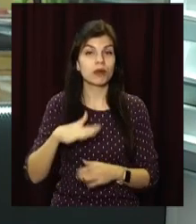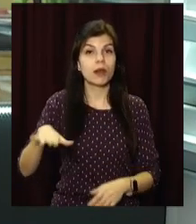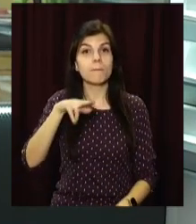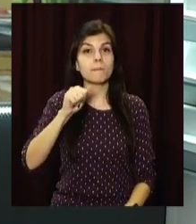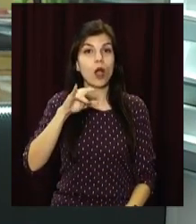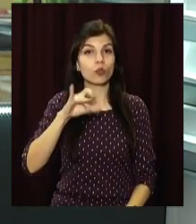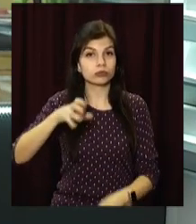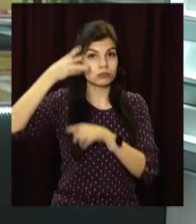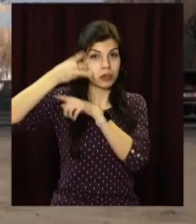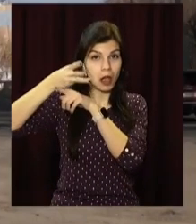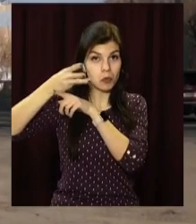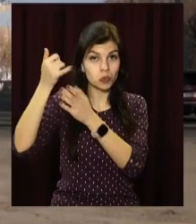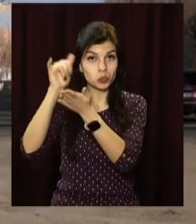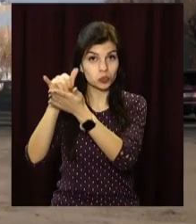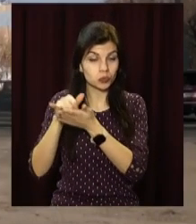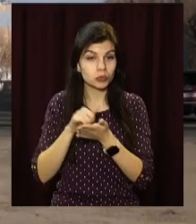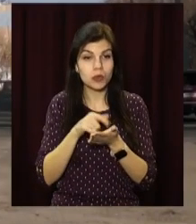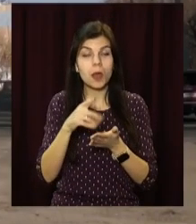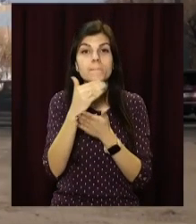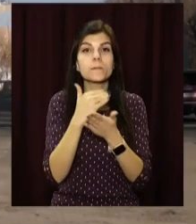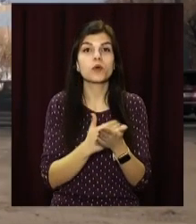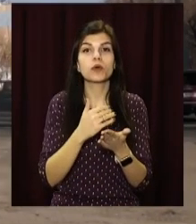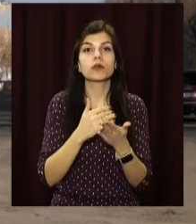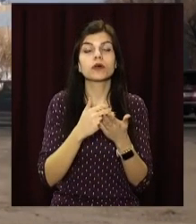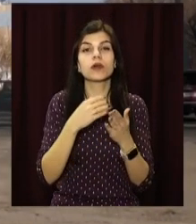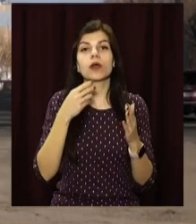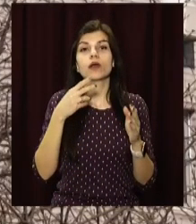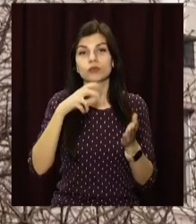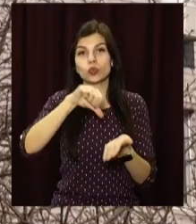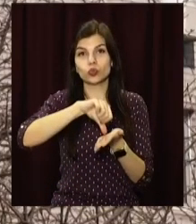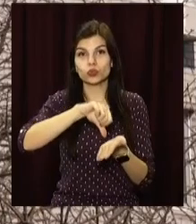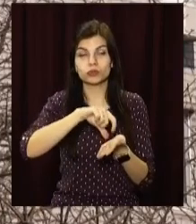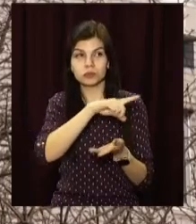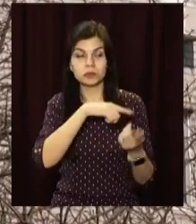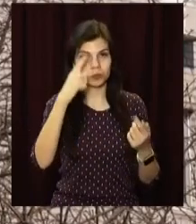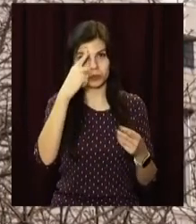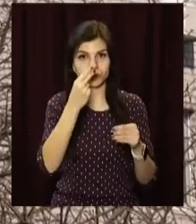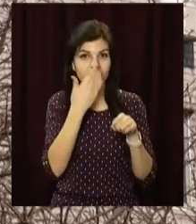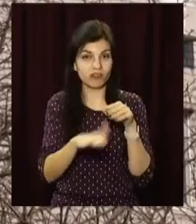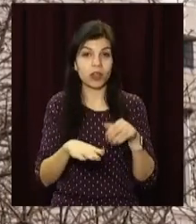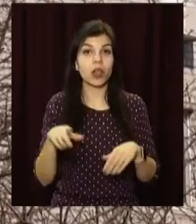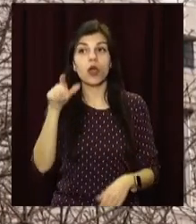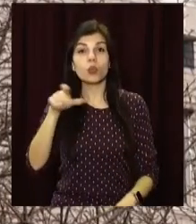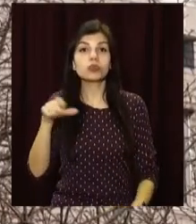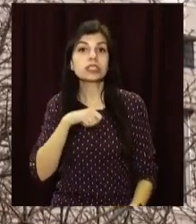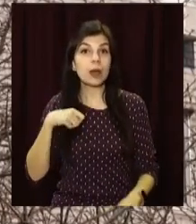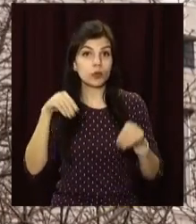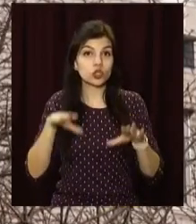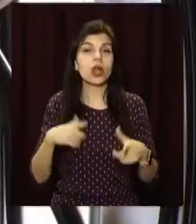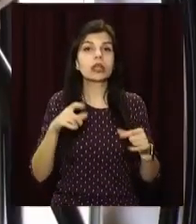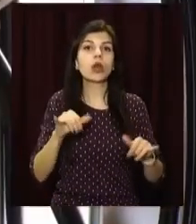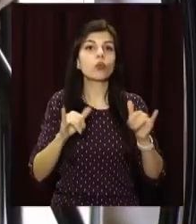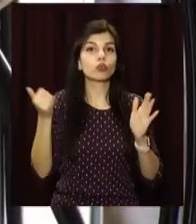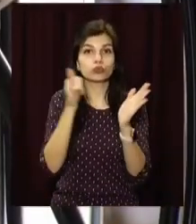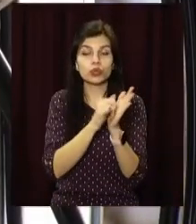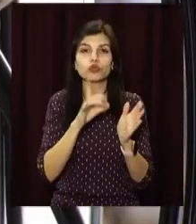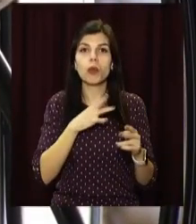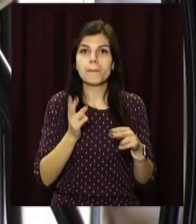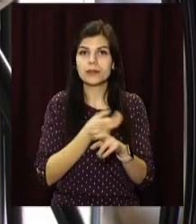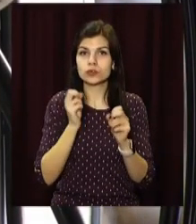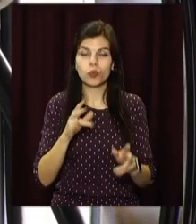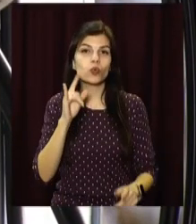відеоспостереження. Проєкт реалізували за муніципальною програмою «Бюджет участі». Мешканці самостійно вирішували, де треба встановити камери, щоб створити